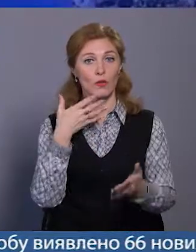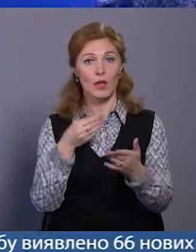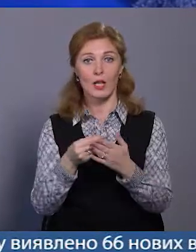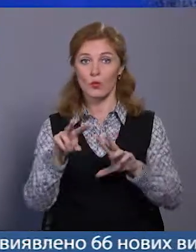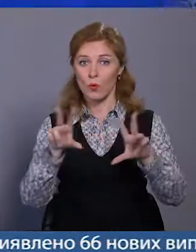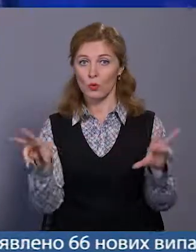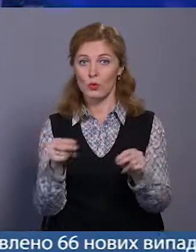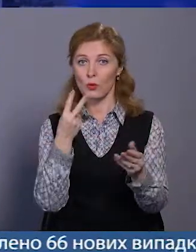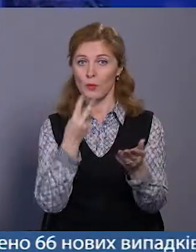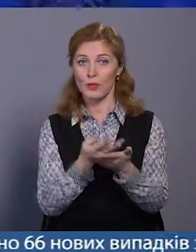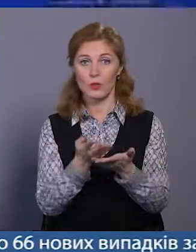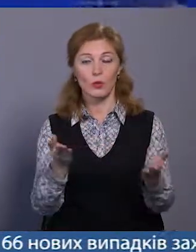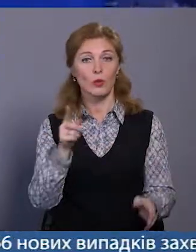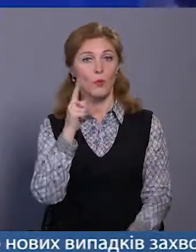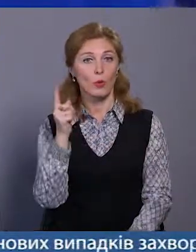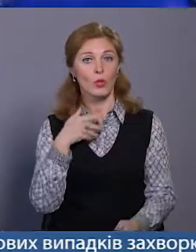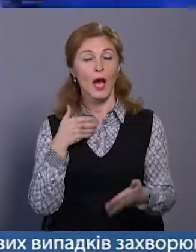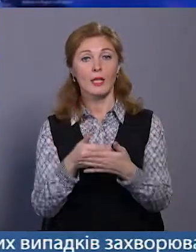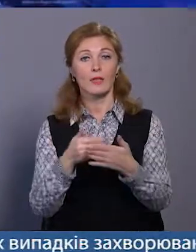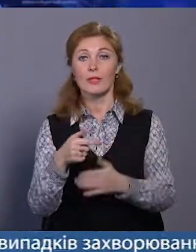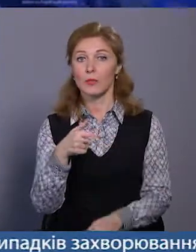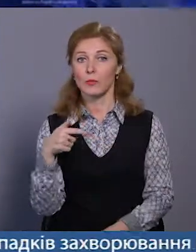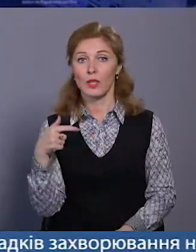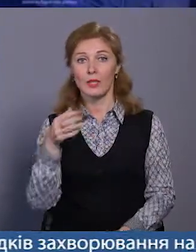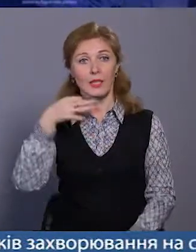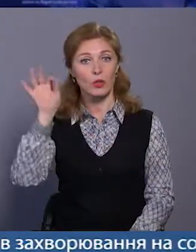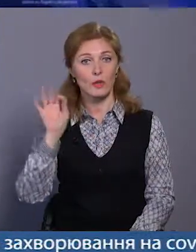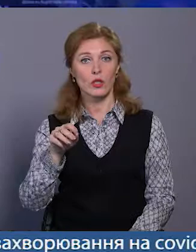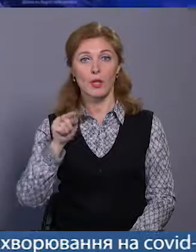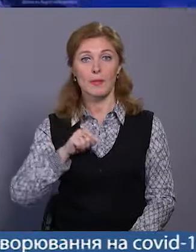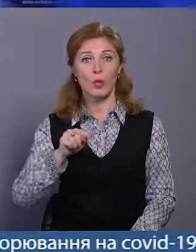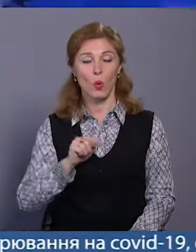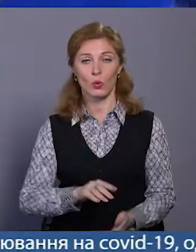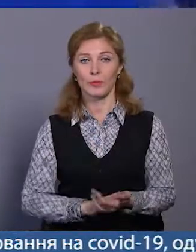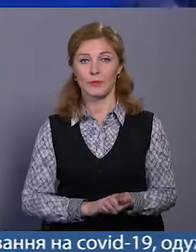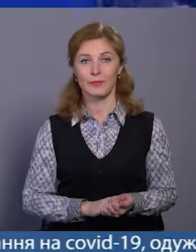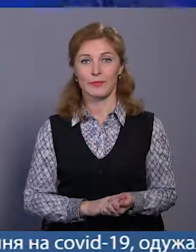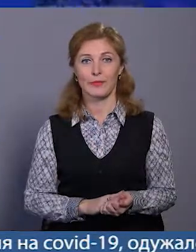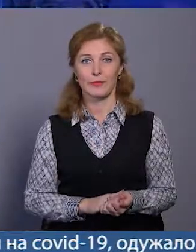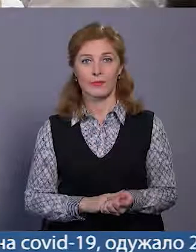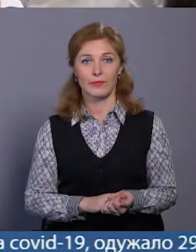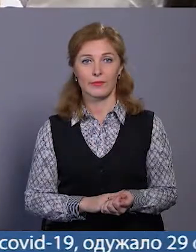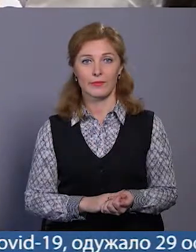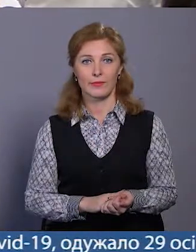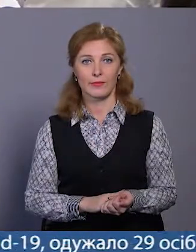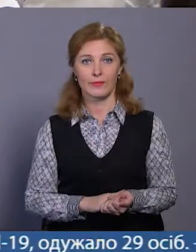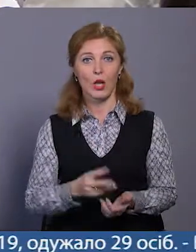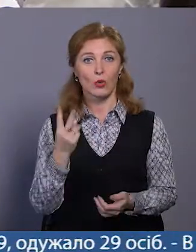успіху презентують молоді активісти, депутати та досвідчені психологи. Ірина Ріондалі.